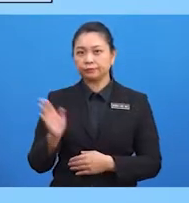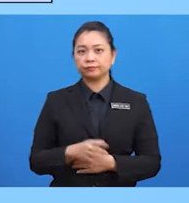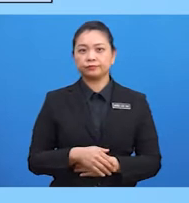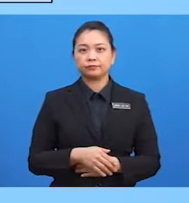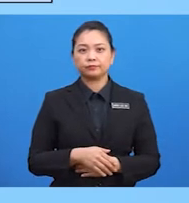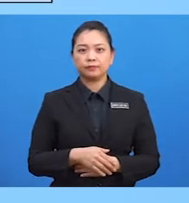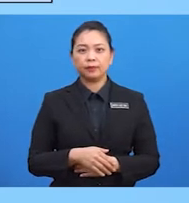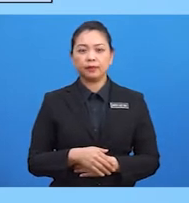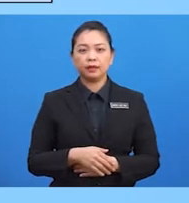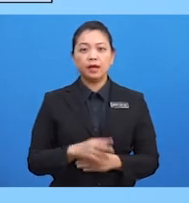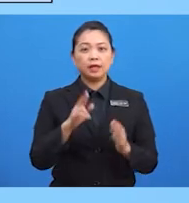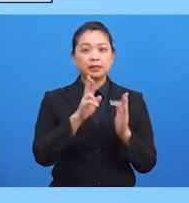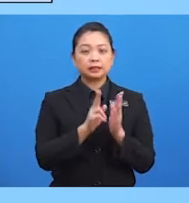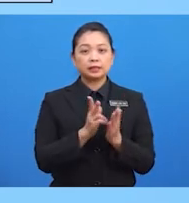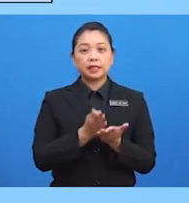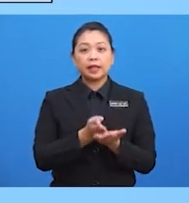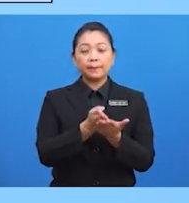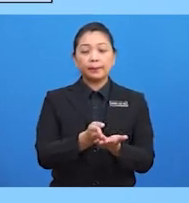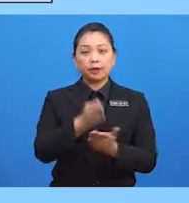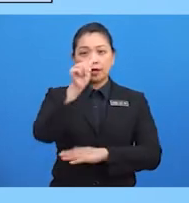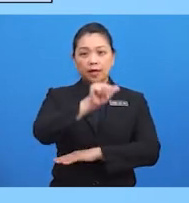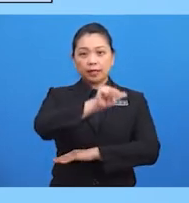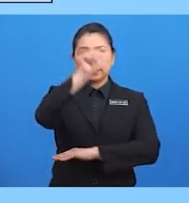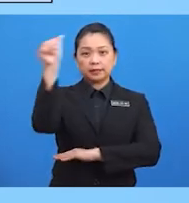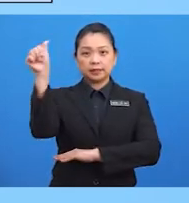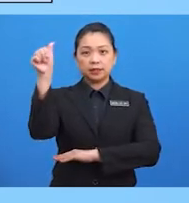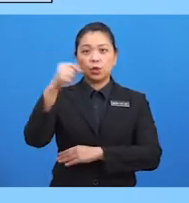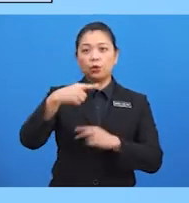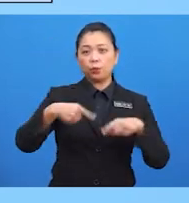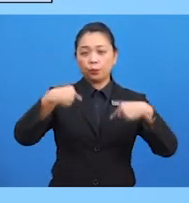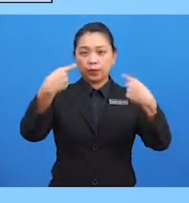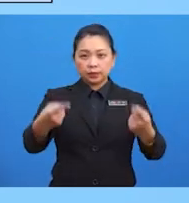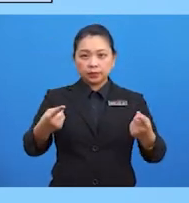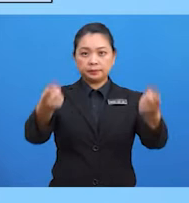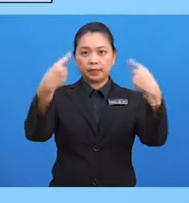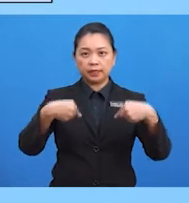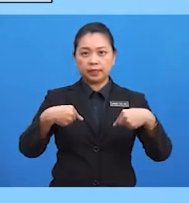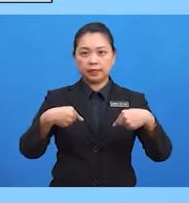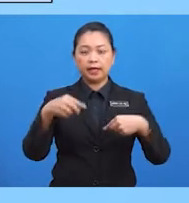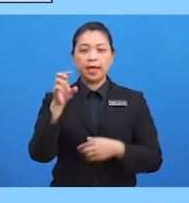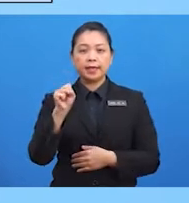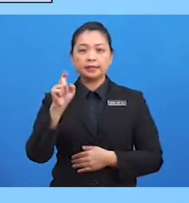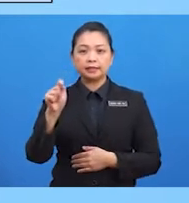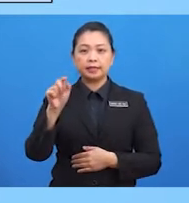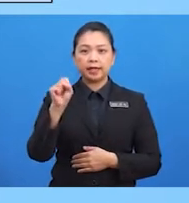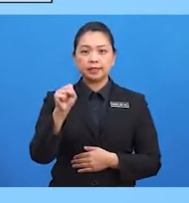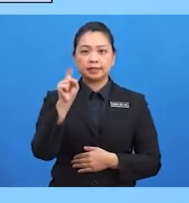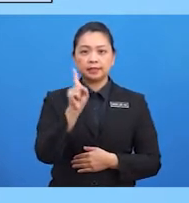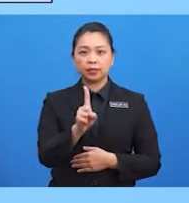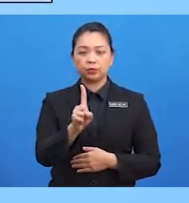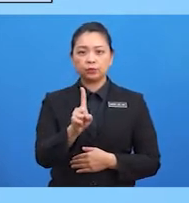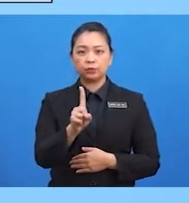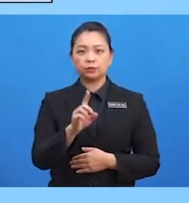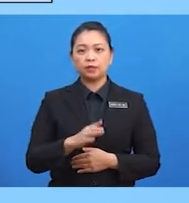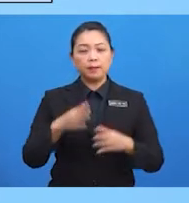angkasa ulang-alik pertama iaitu STS-1 dilancarkan ke angkasa